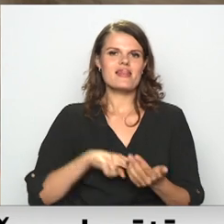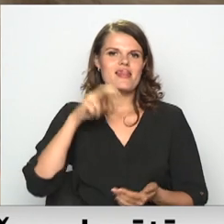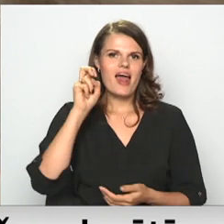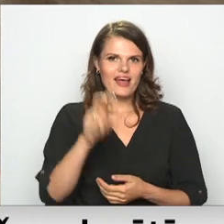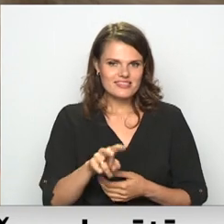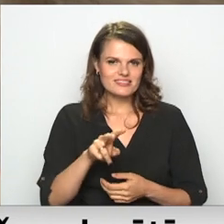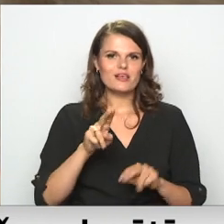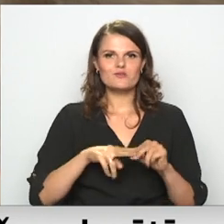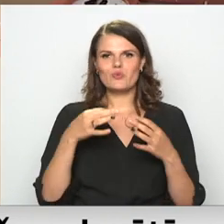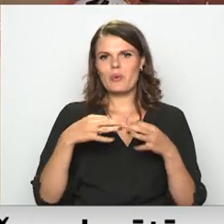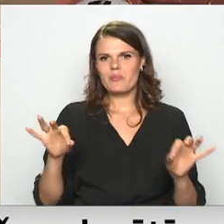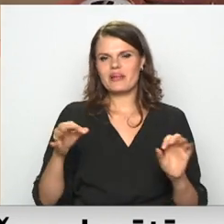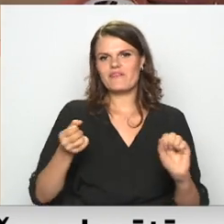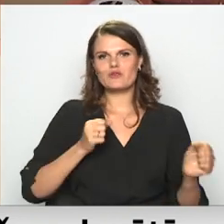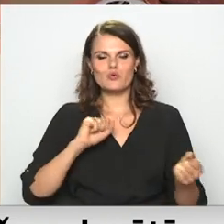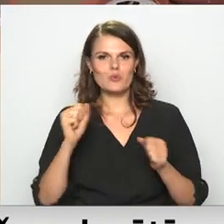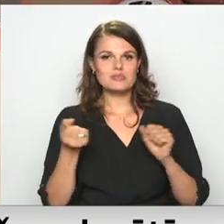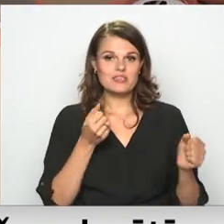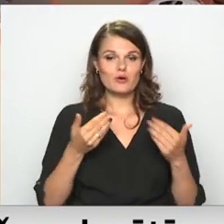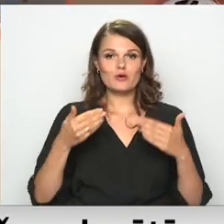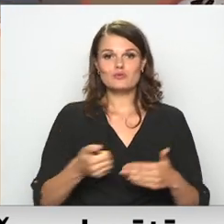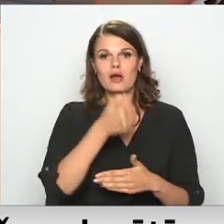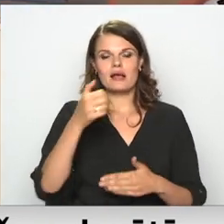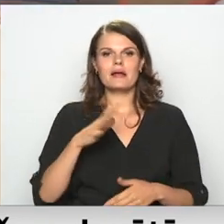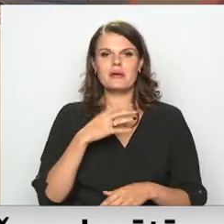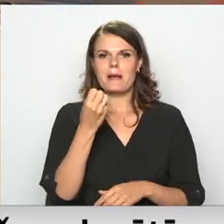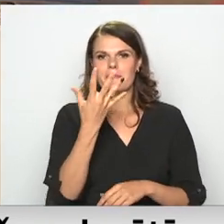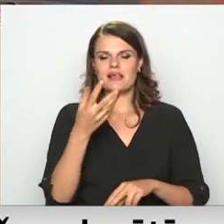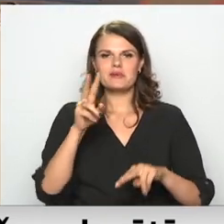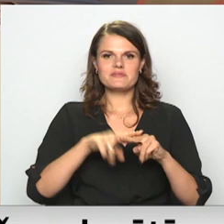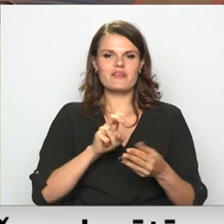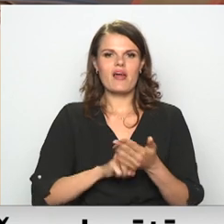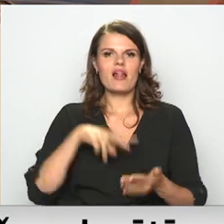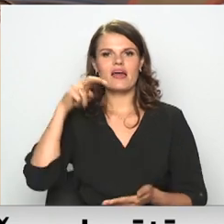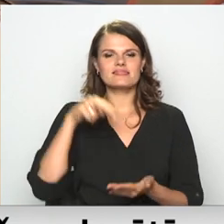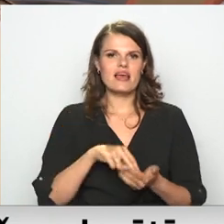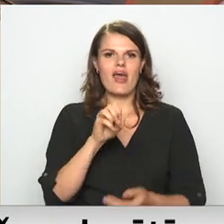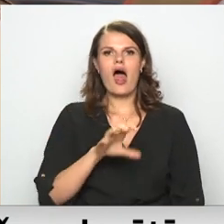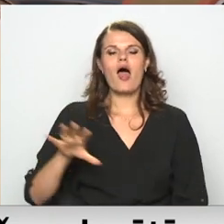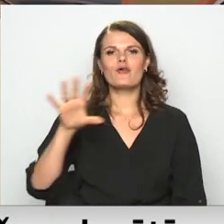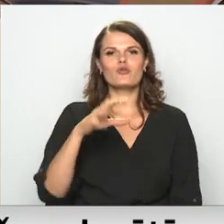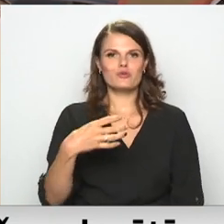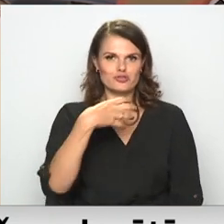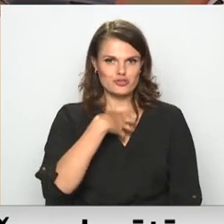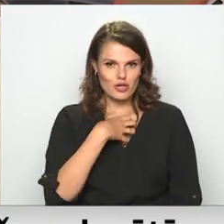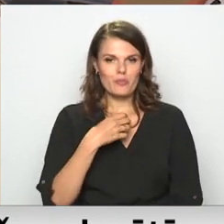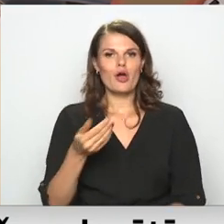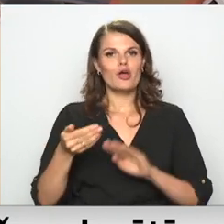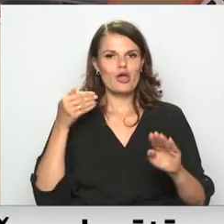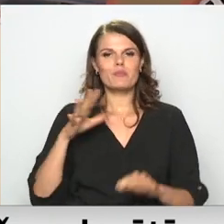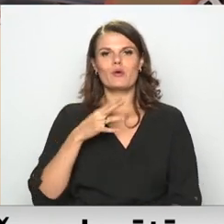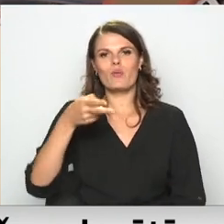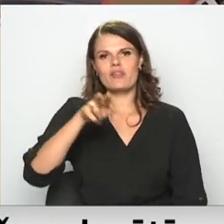un brīvas kustības. Šogad Arina sasniedza 15. Vietu lecienā Eiropas čempionātā. Iepriekš bijis otrā